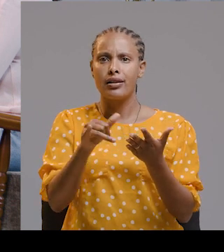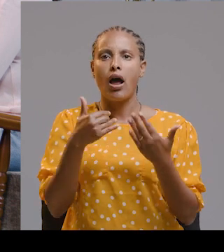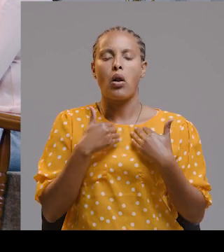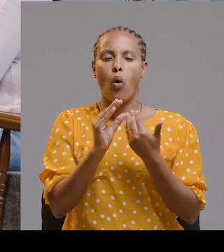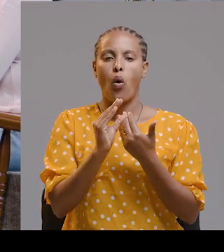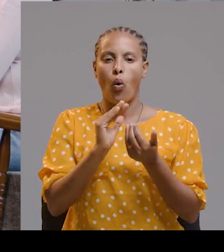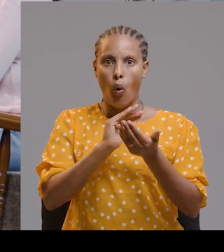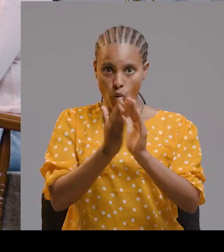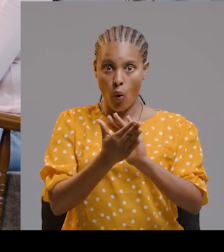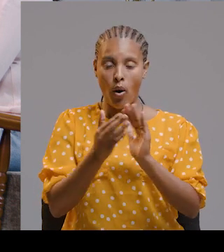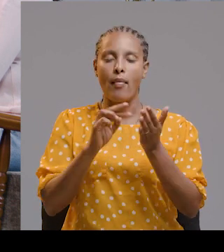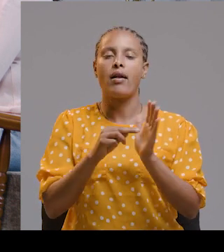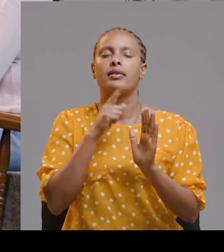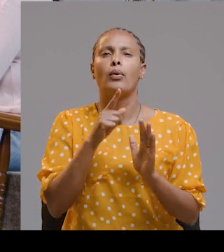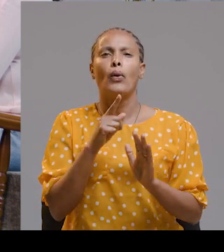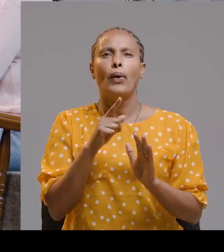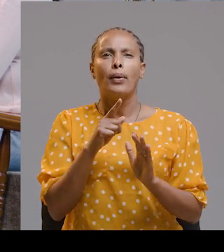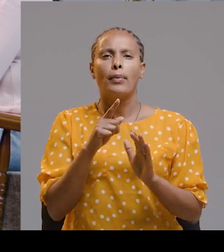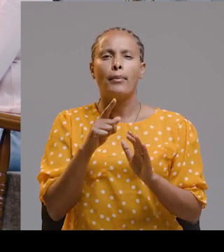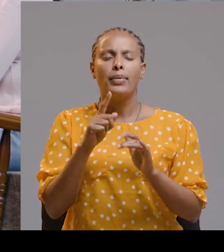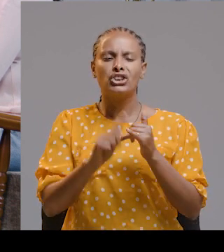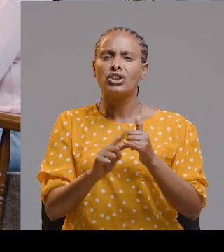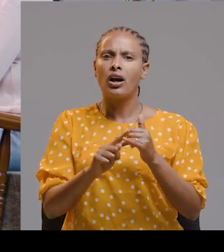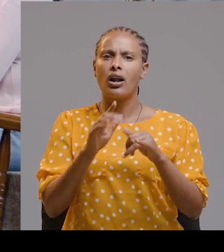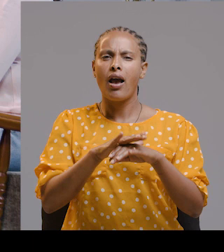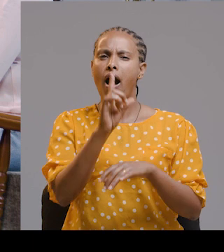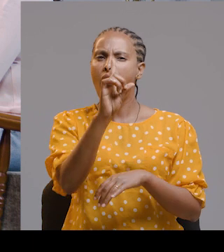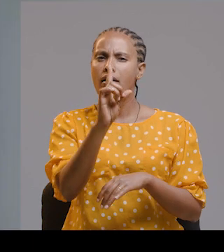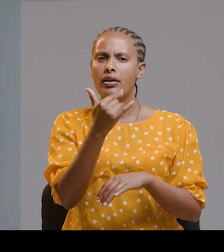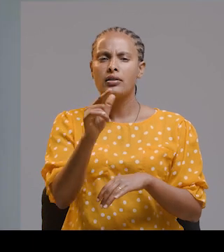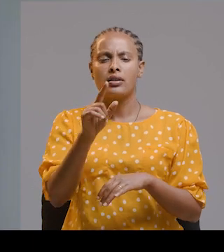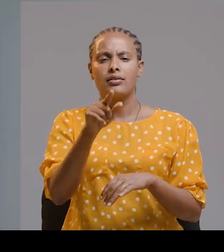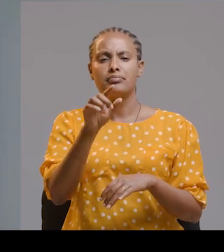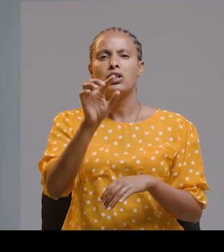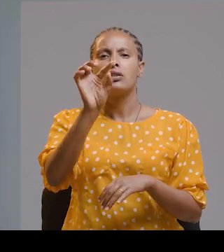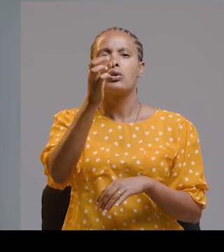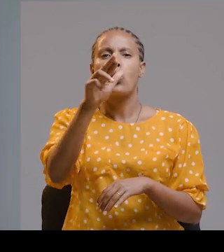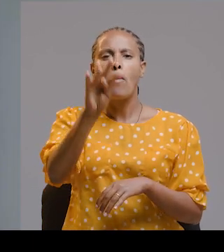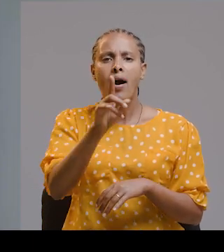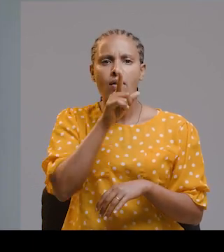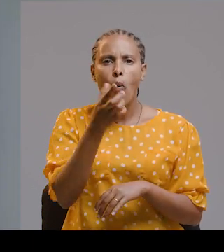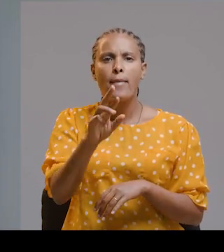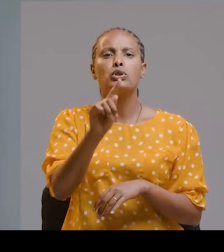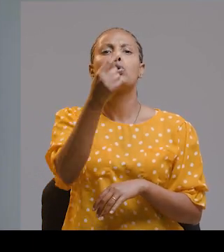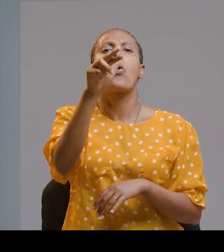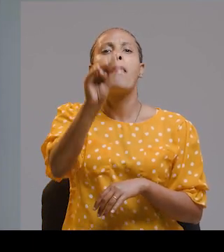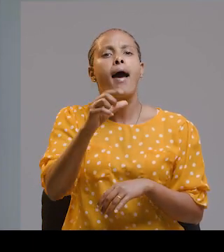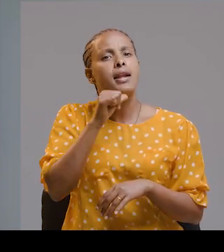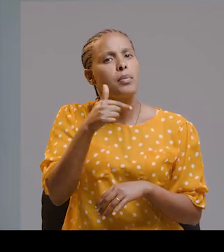نزیه دال لخونو ماله تنو. بسته می‌چرشه آن‌دن نگر تروماتیک نو تروماتیک های دلم میلون